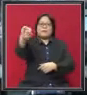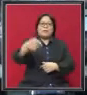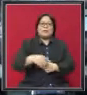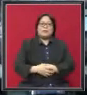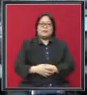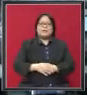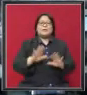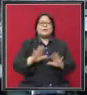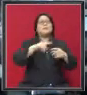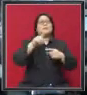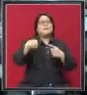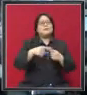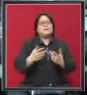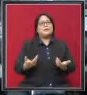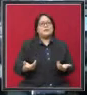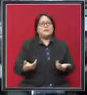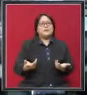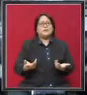sana.